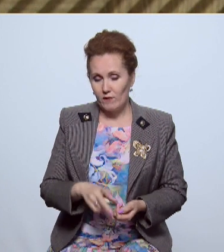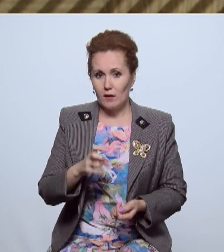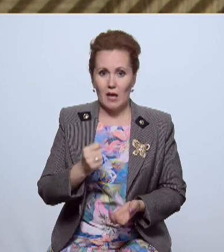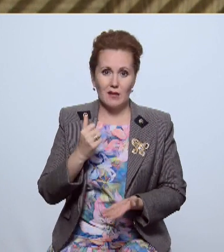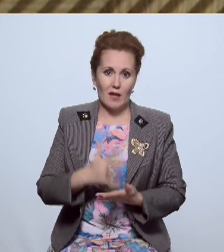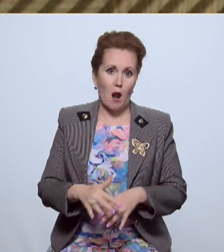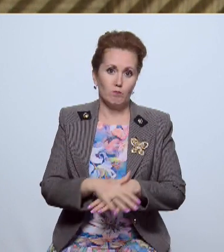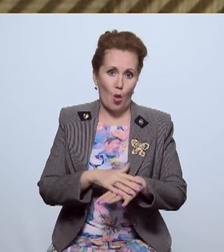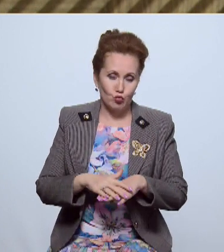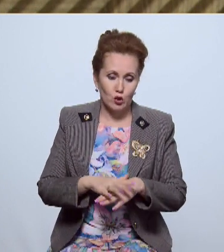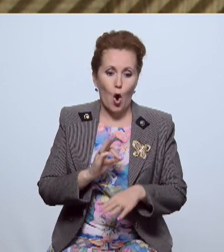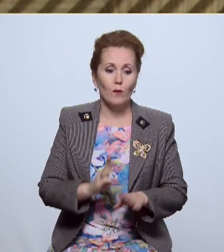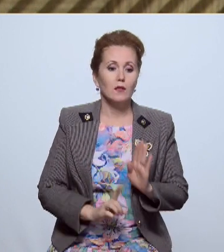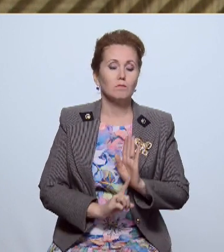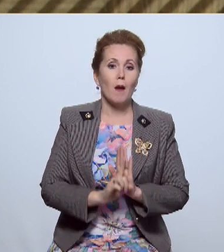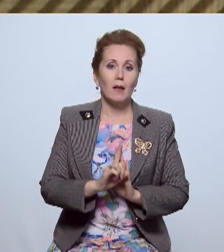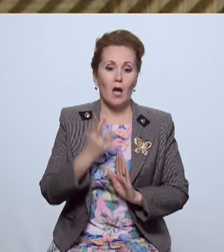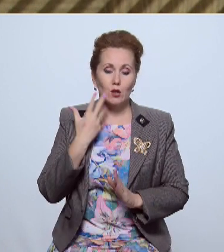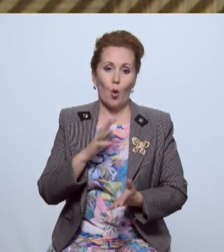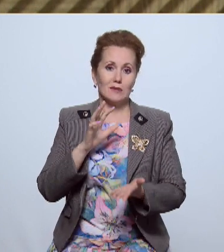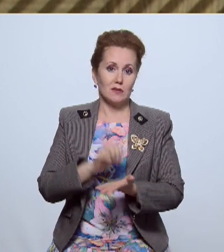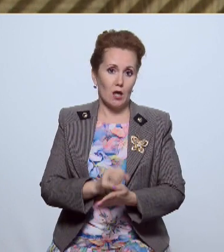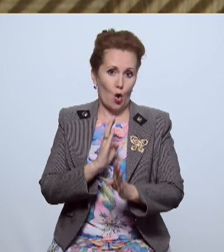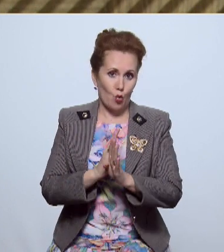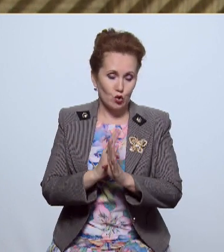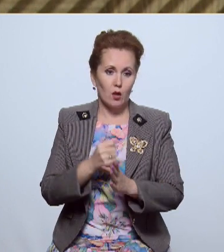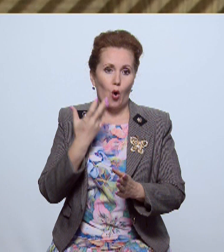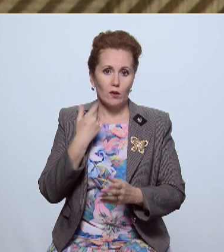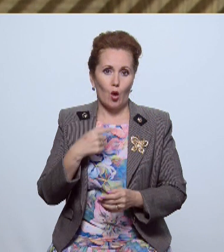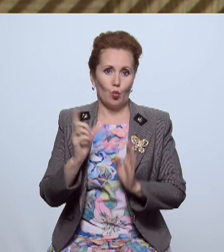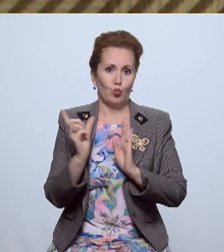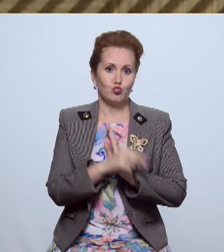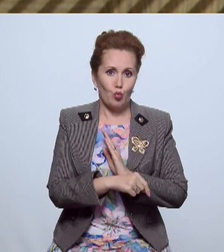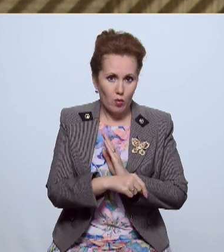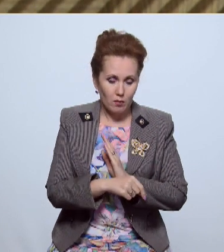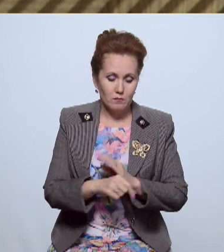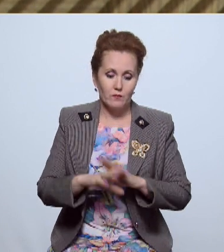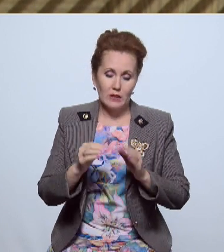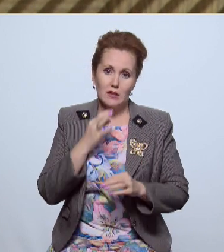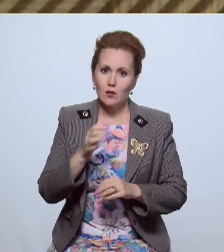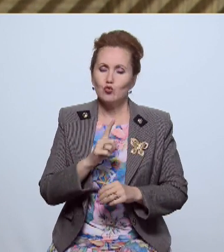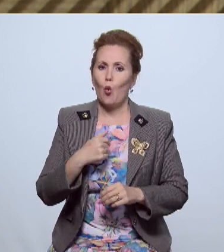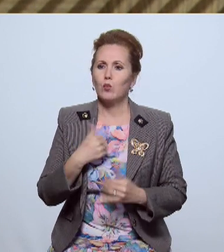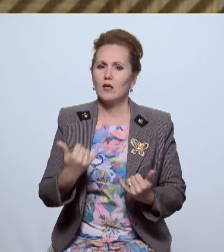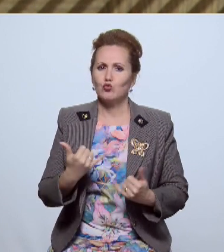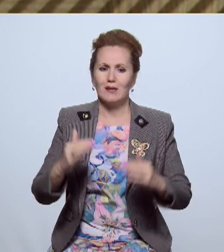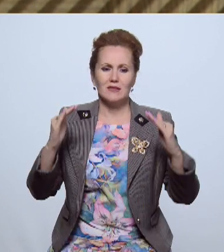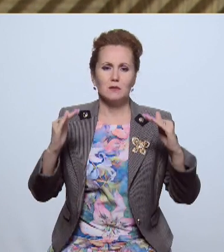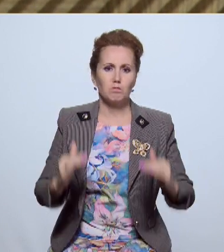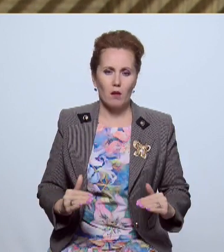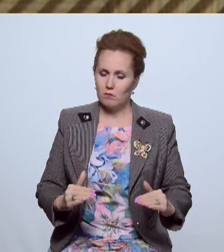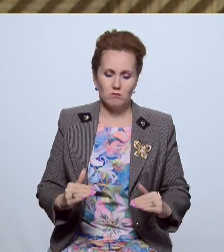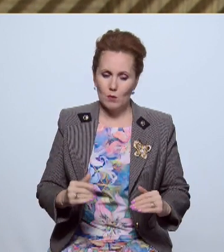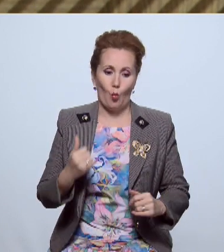центральной площади от момента, когда он занял эту очередь, до момента, когда он ушел от нас. Сказать, что у нас сейчас идет спад, я не могу.